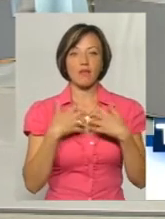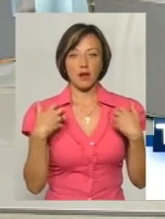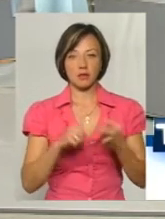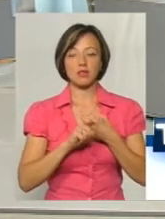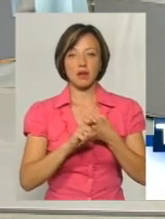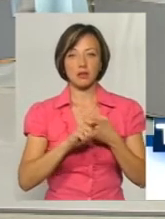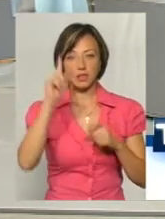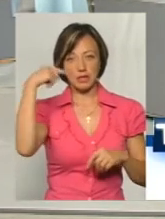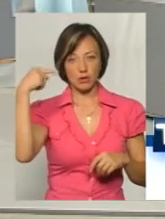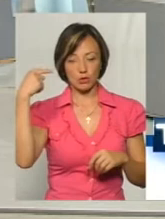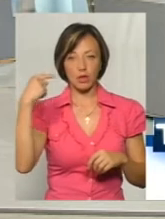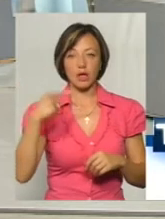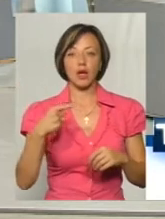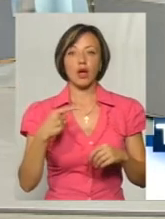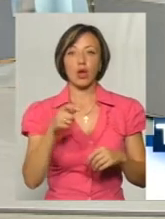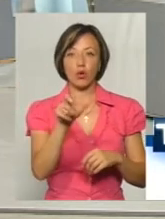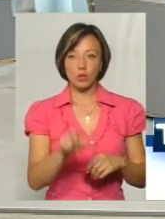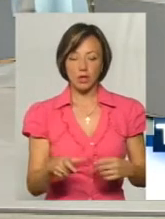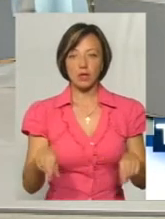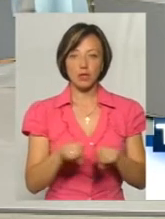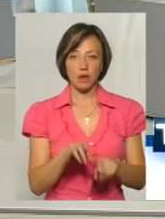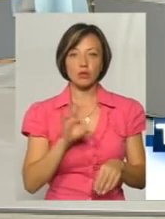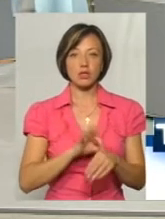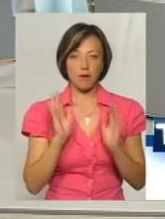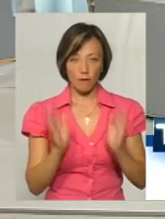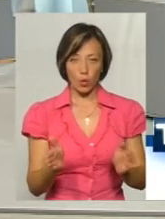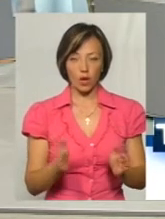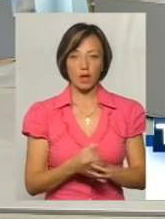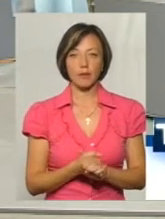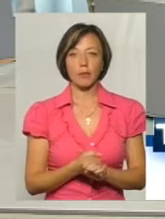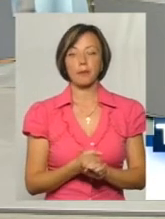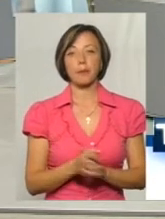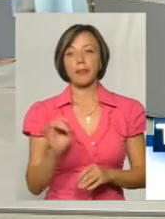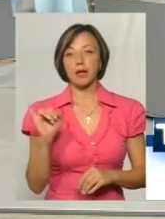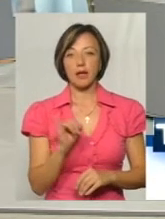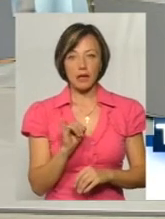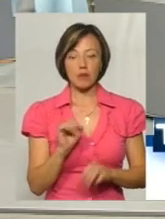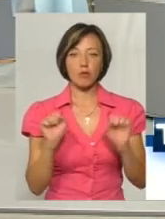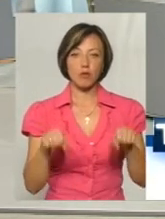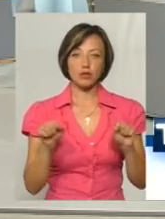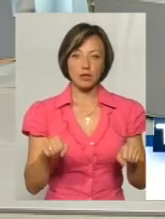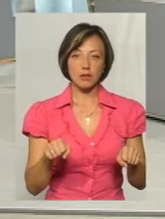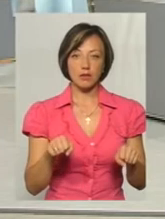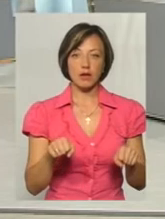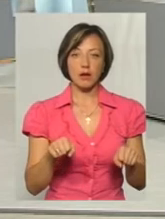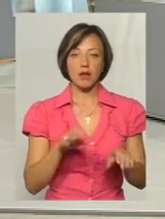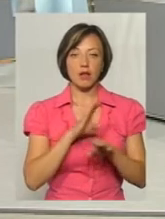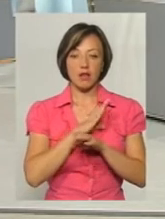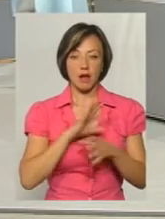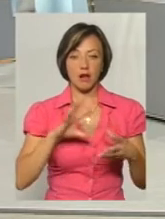зараженою вірусом сказу, людина також захворіє. І не виключені летальні випадки.